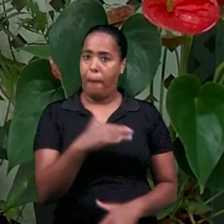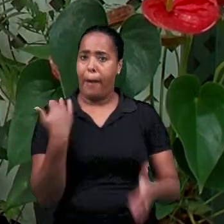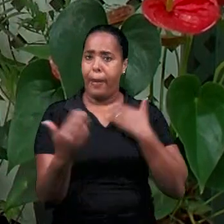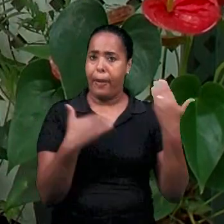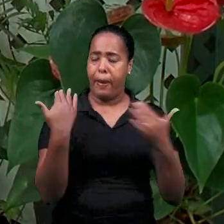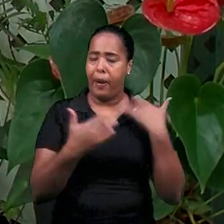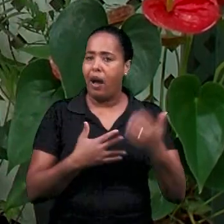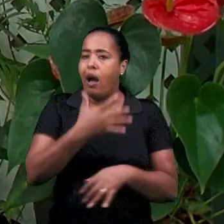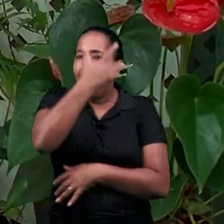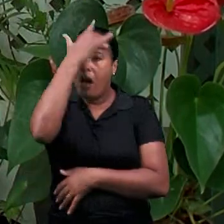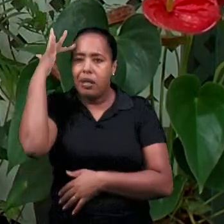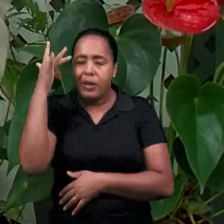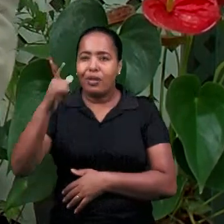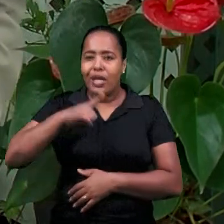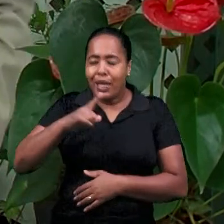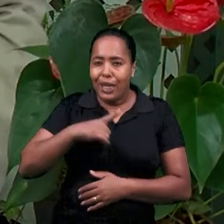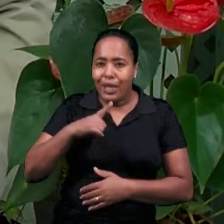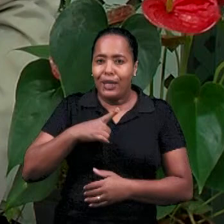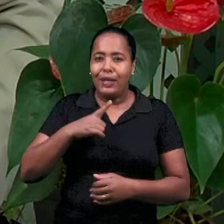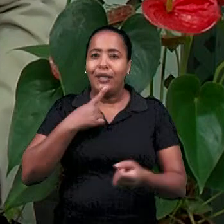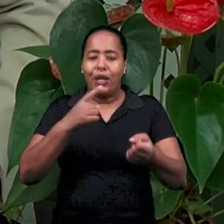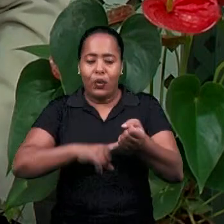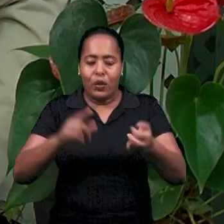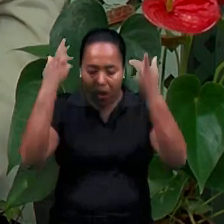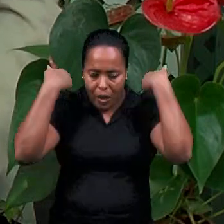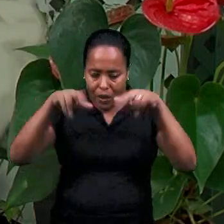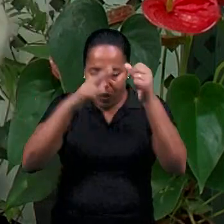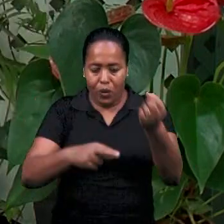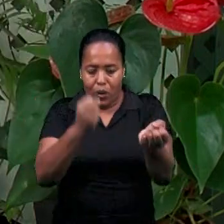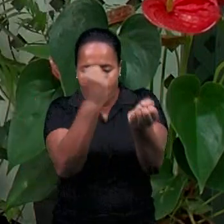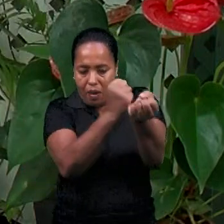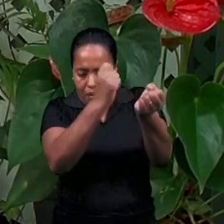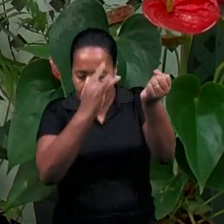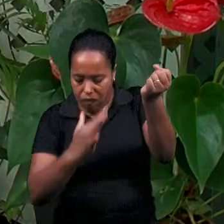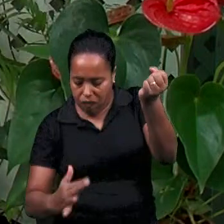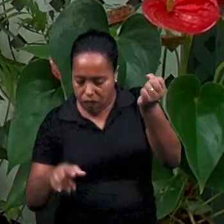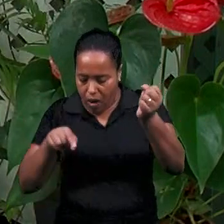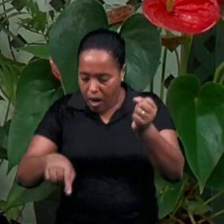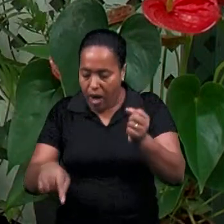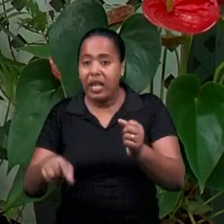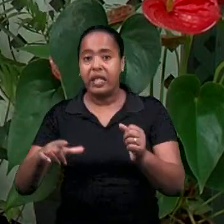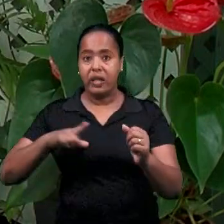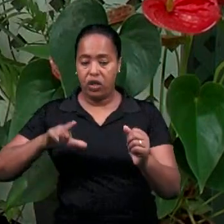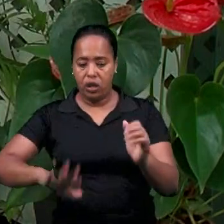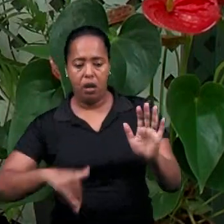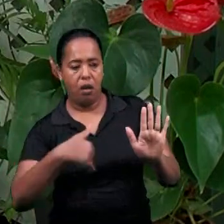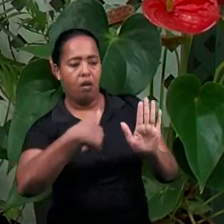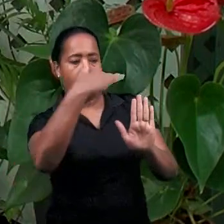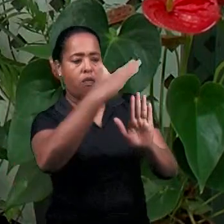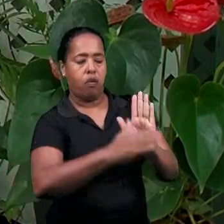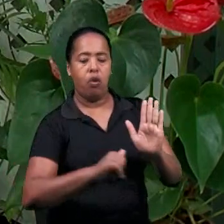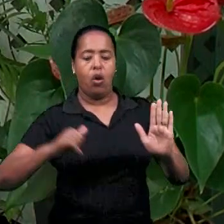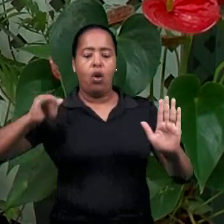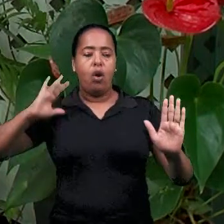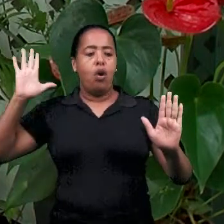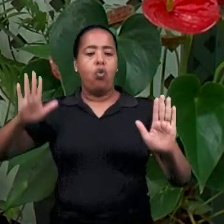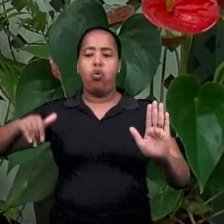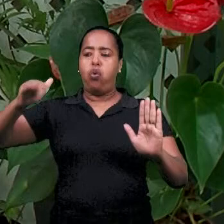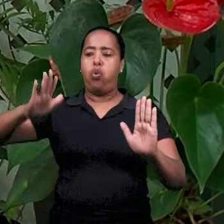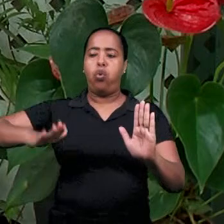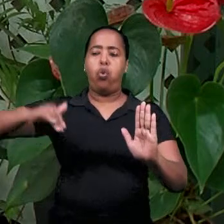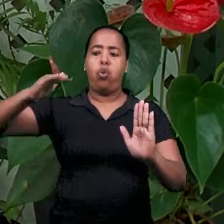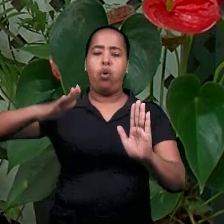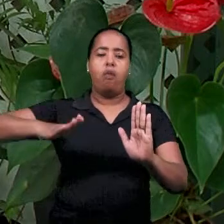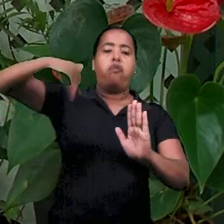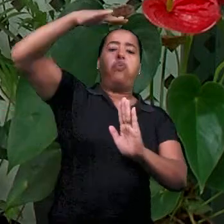des premiers-nés, c'est lui qui avait le sang à passer. C'est pour cela que l'Église a besoin du sang. Parce que quand